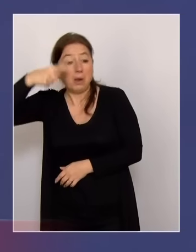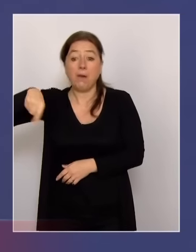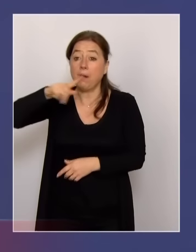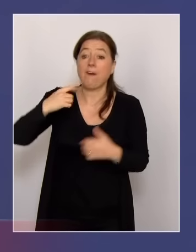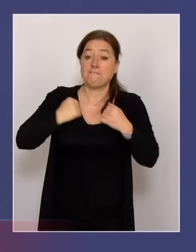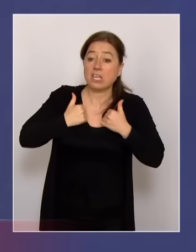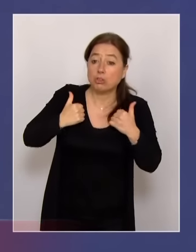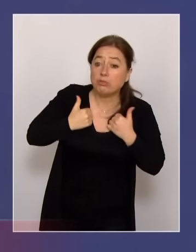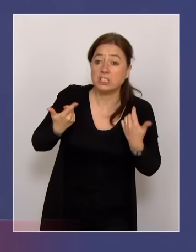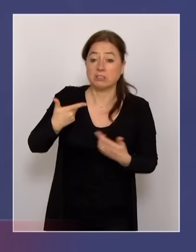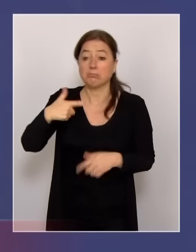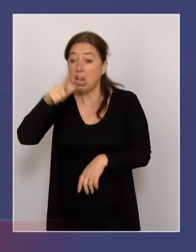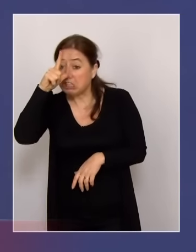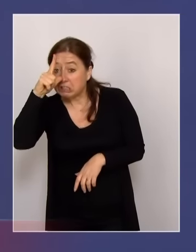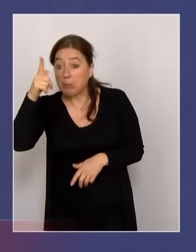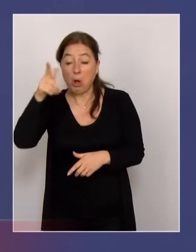un rapport